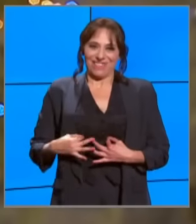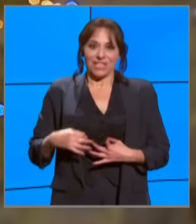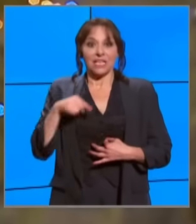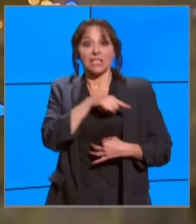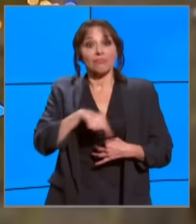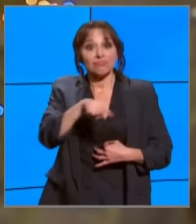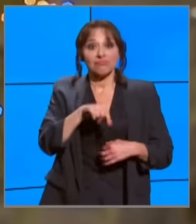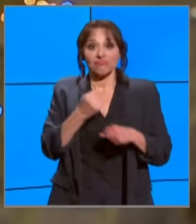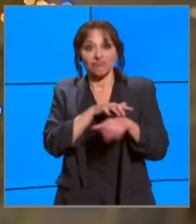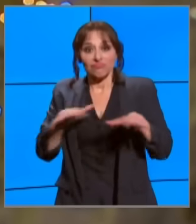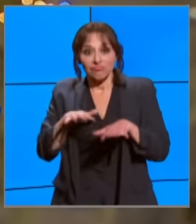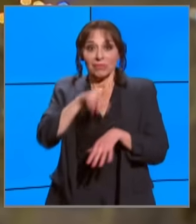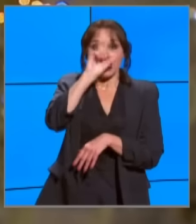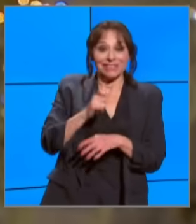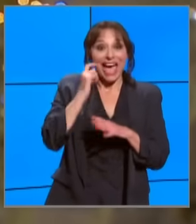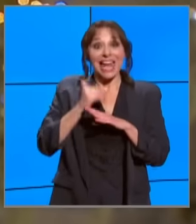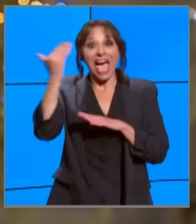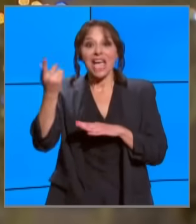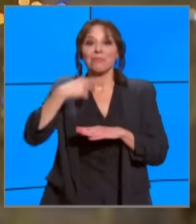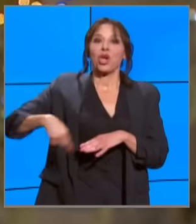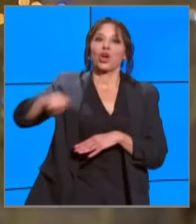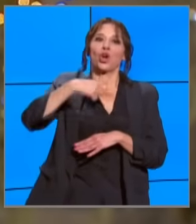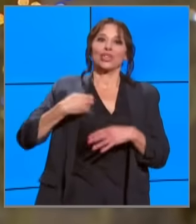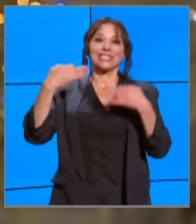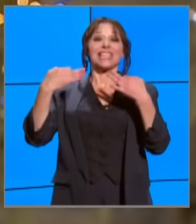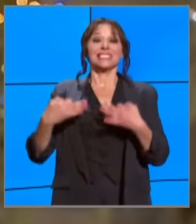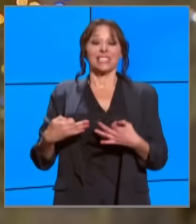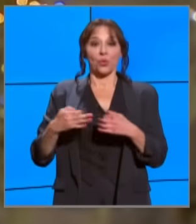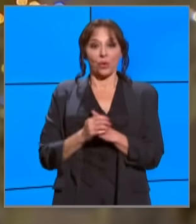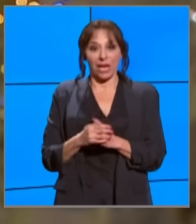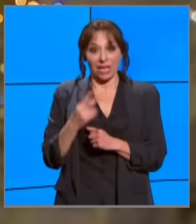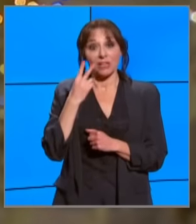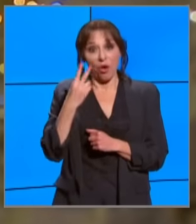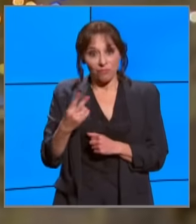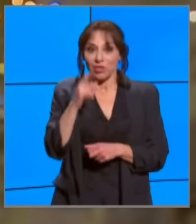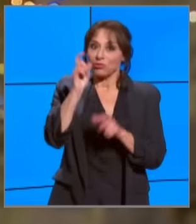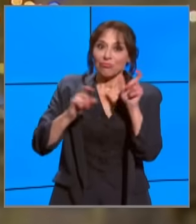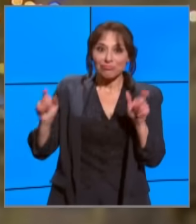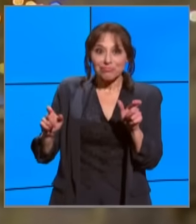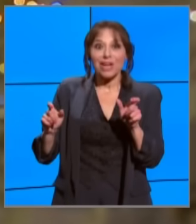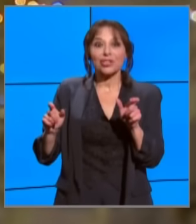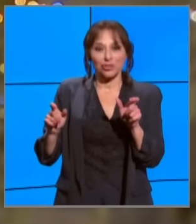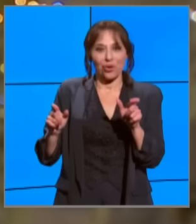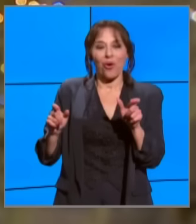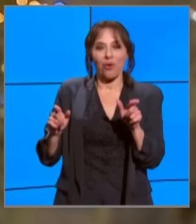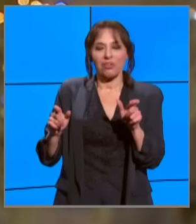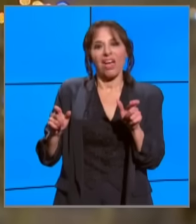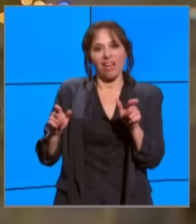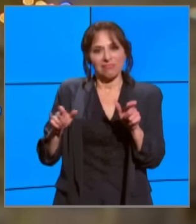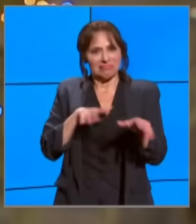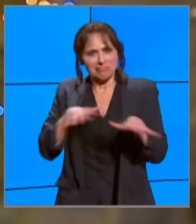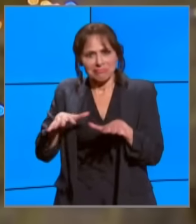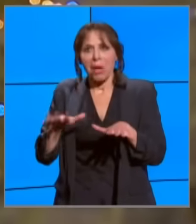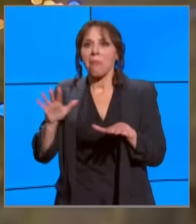sicurezza in Italia e all'estero nella passione civile di persone che lontano dei riflettori della